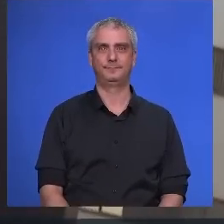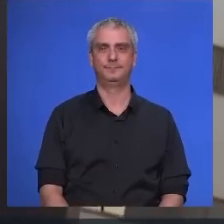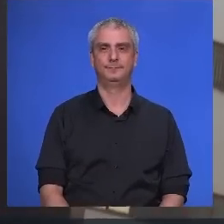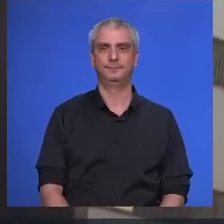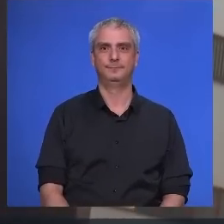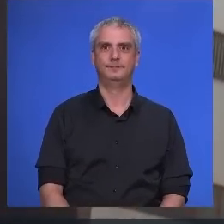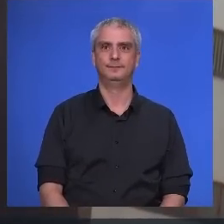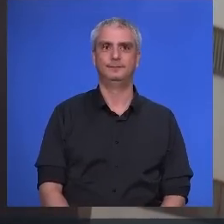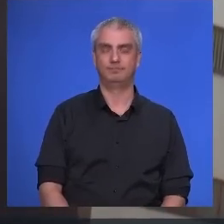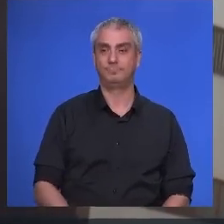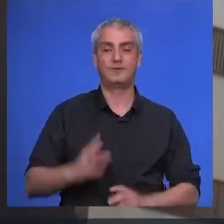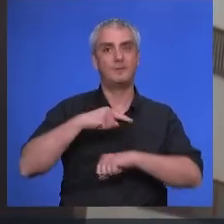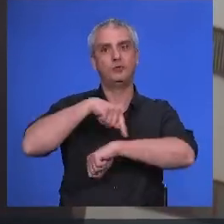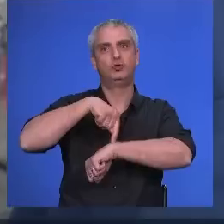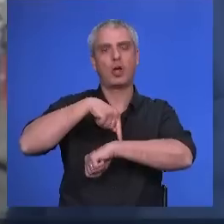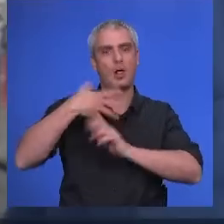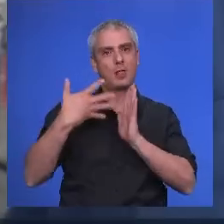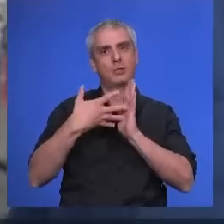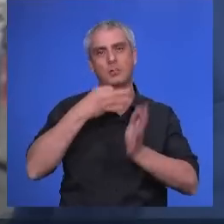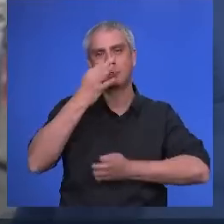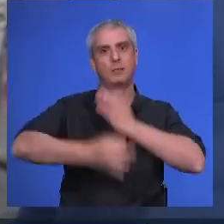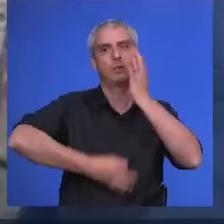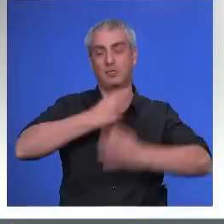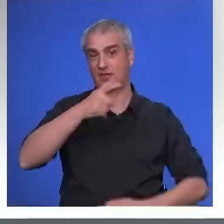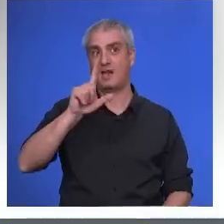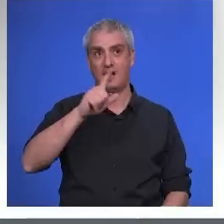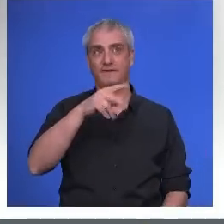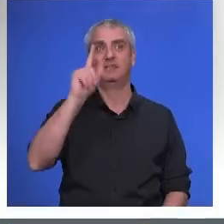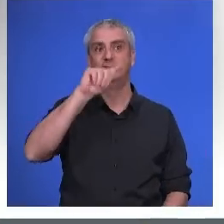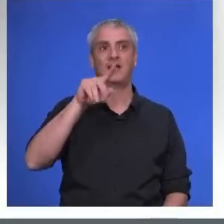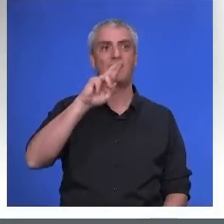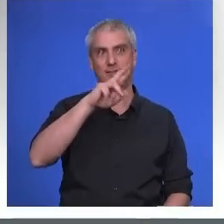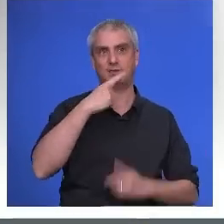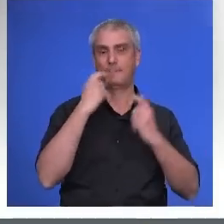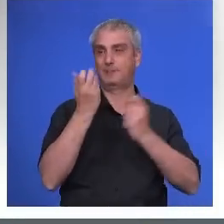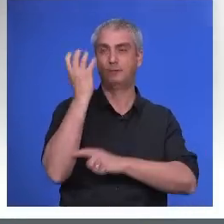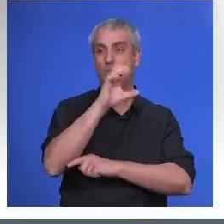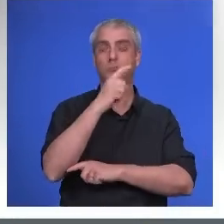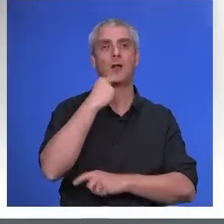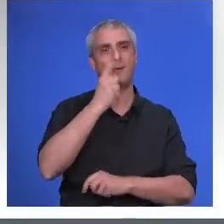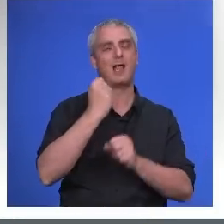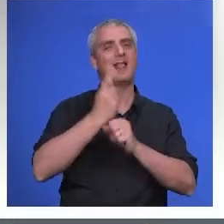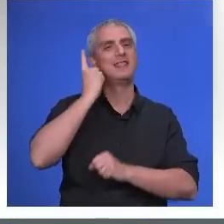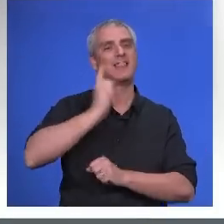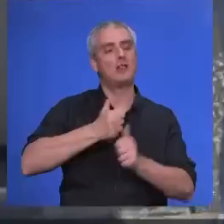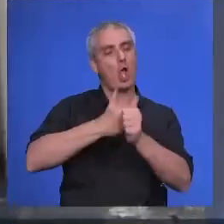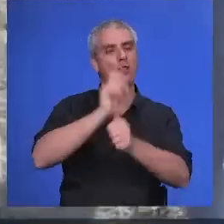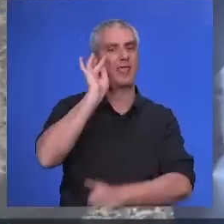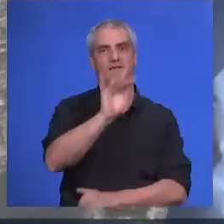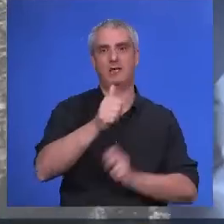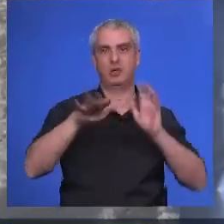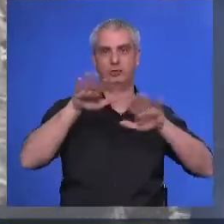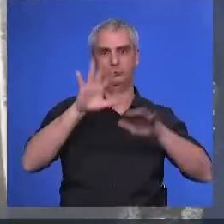במשך שעות ארוכות נחקר בלהב 433 זאב רז, שפרסם פוסט שקרא להכיל דין רודף על ראש הממשלה שפוגע